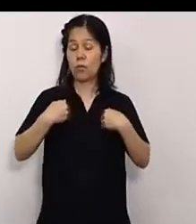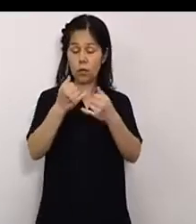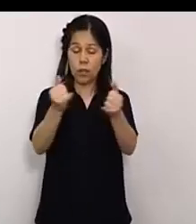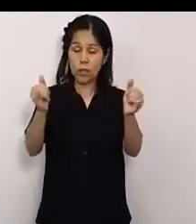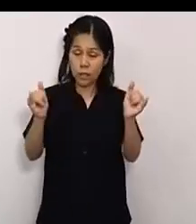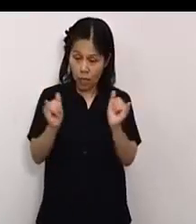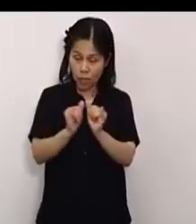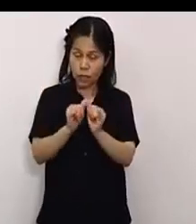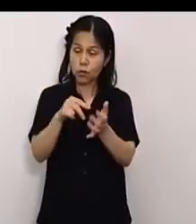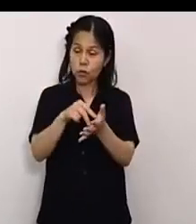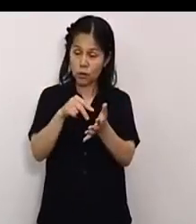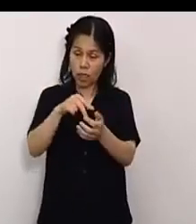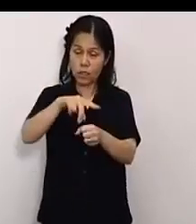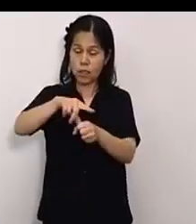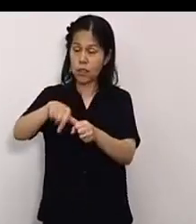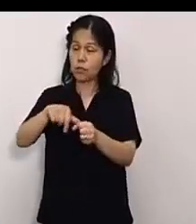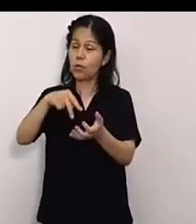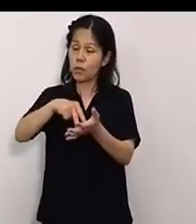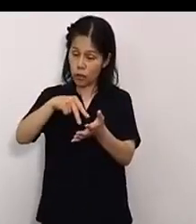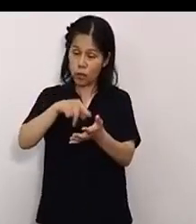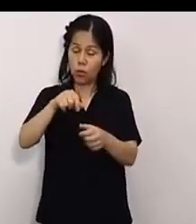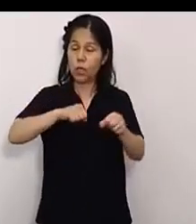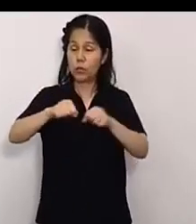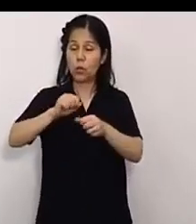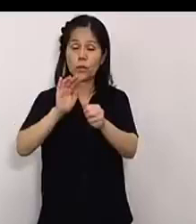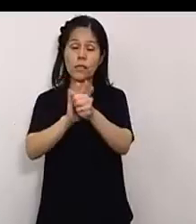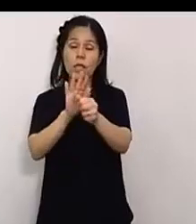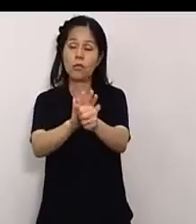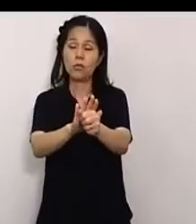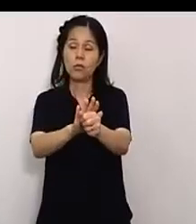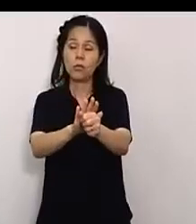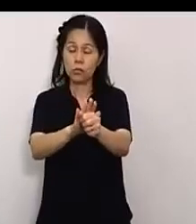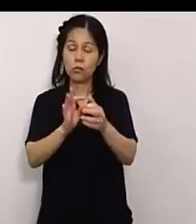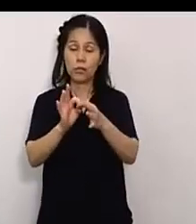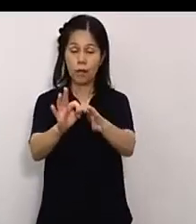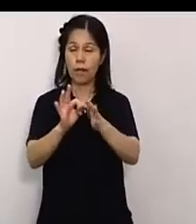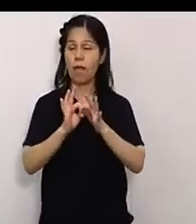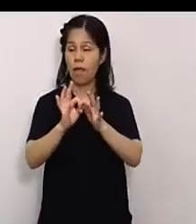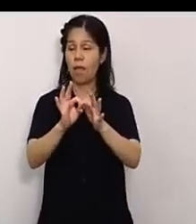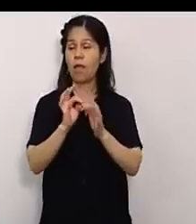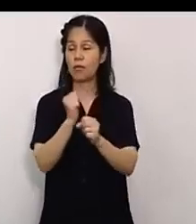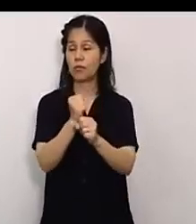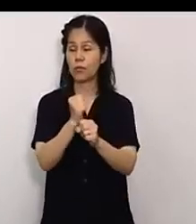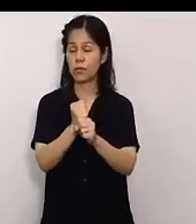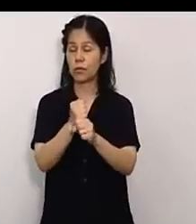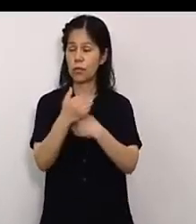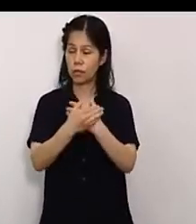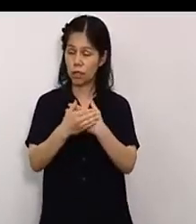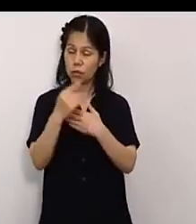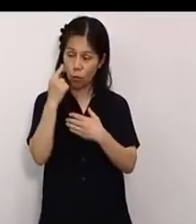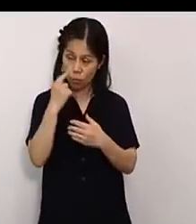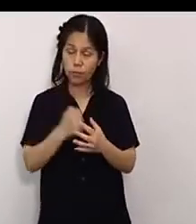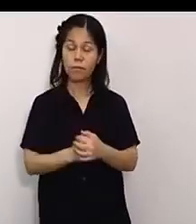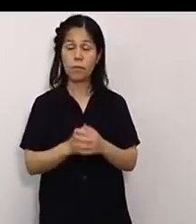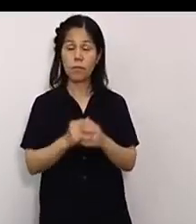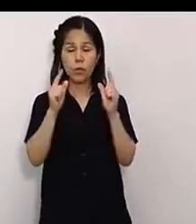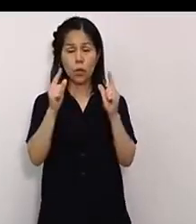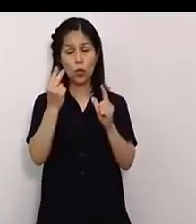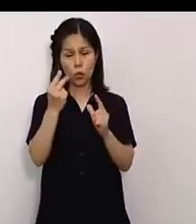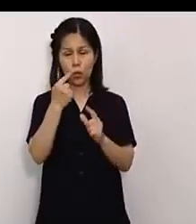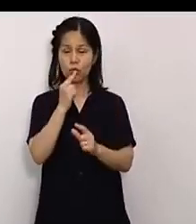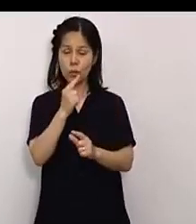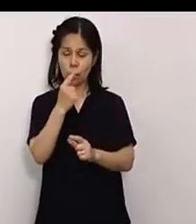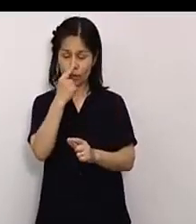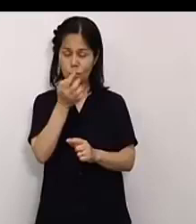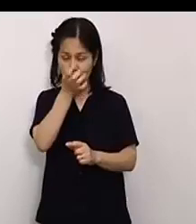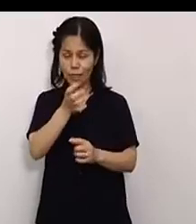会、地域がそういう活動を支えるっていう関係づくりも重要なのかなと思います。 東京って私田舎もんな